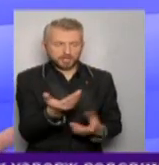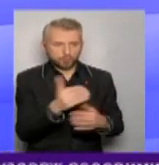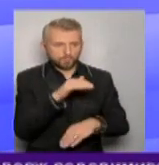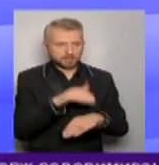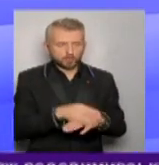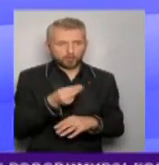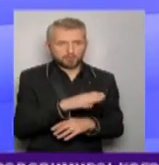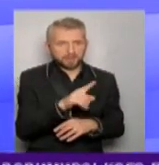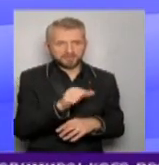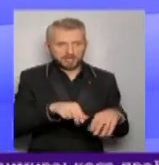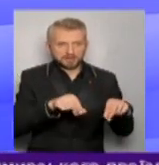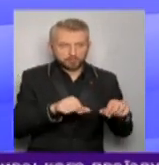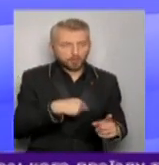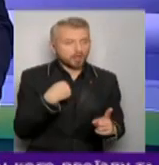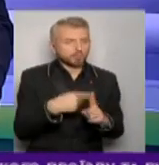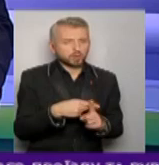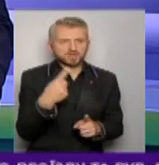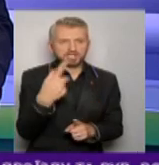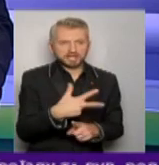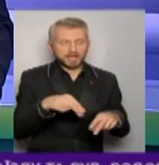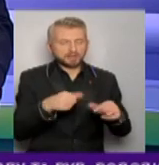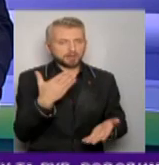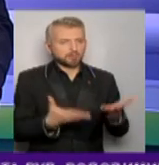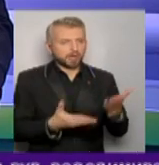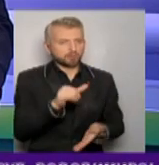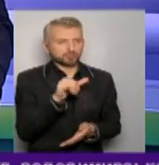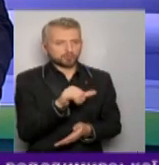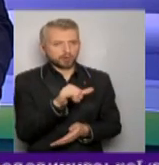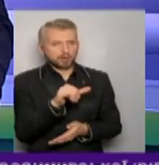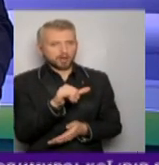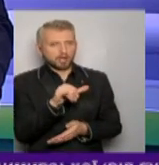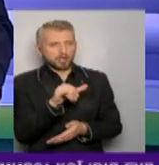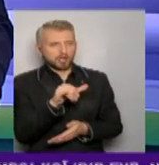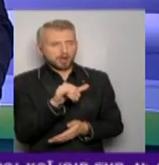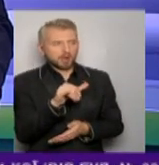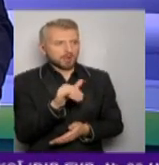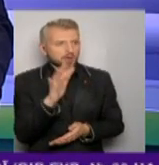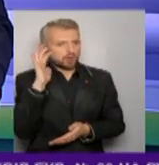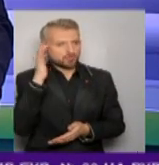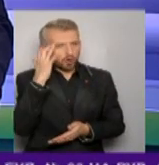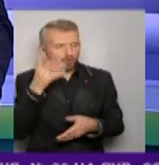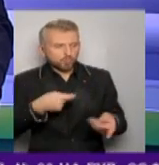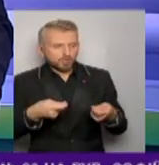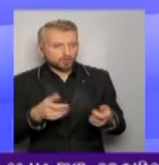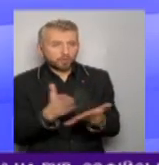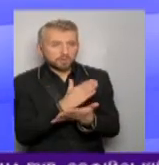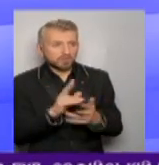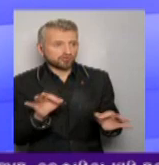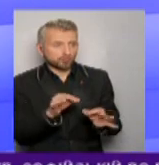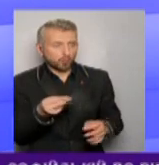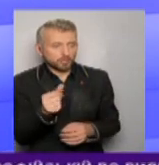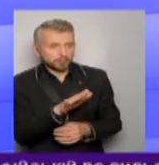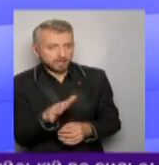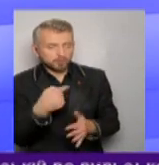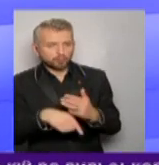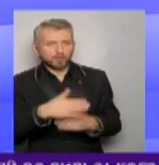не платять за землю, плюс третина землі, мабуть, у чорному ринку, які взагалі нічого не платиться. Тому